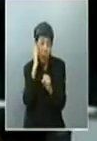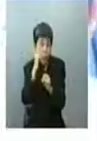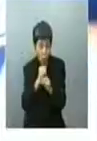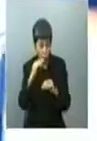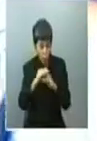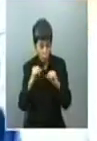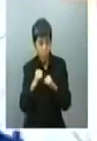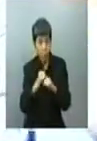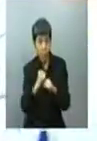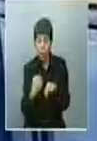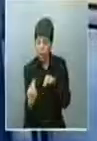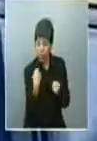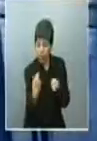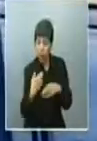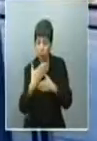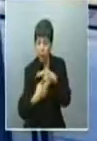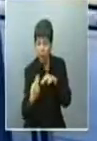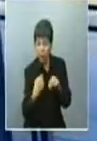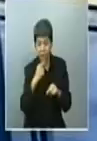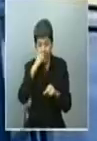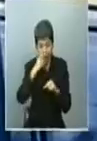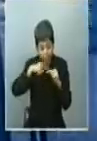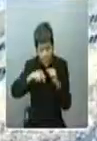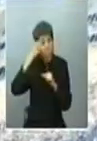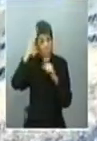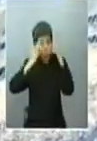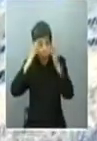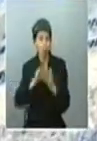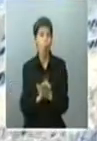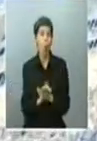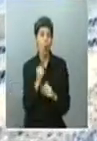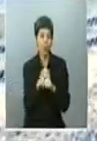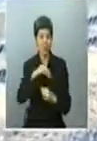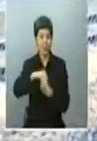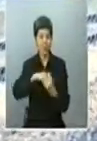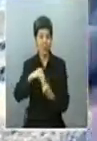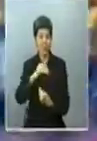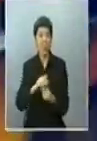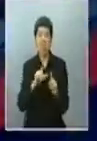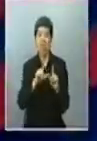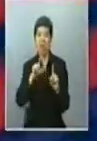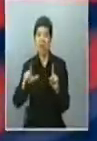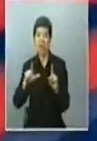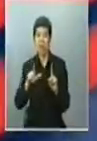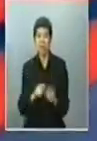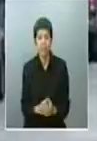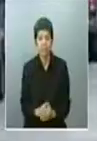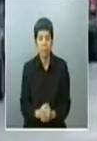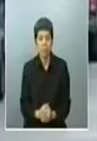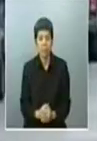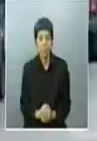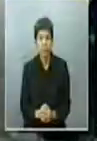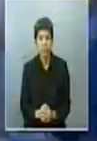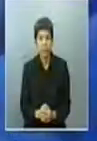งการรถไฟรางคู่เชื่อมต่อไทยมาเลเซียจะช่วยเพิ่มมูลค่าทางเศรษฐกิจได้กว่า1ล้านล้านบาท